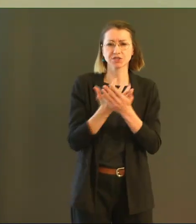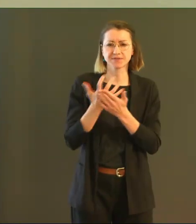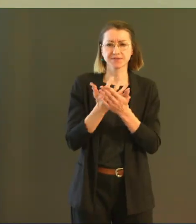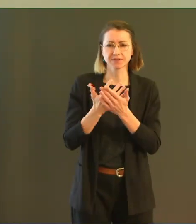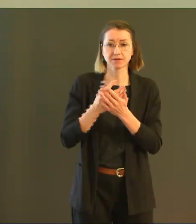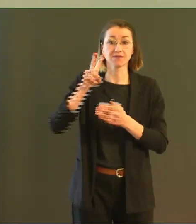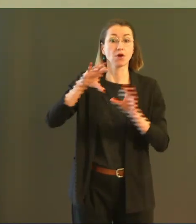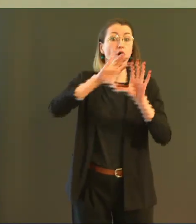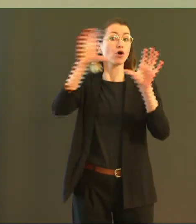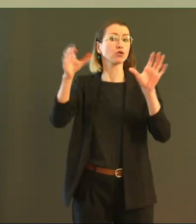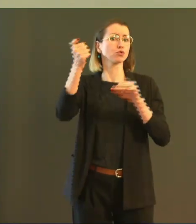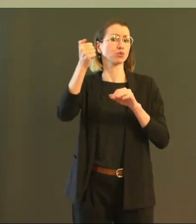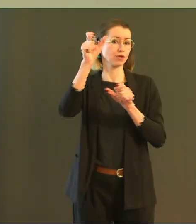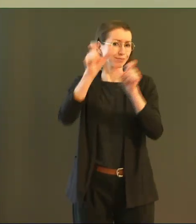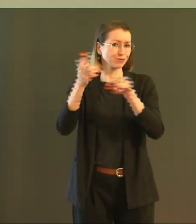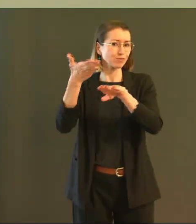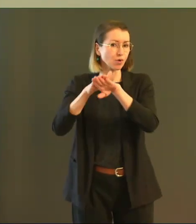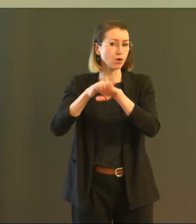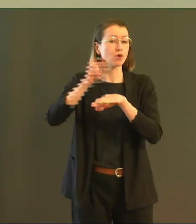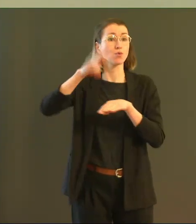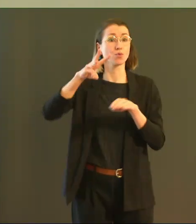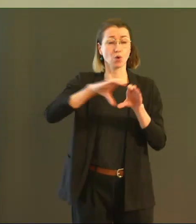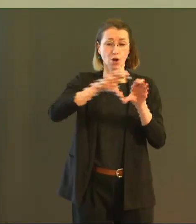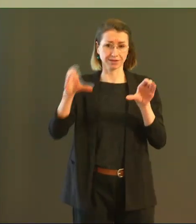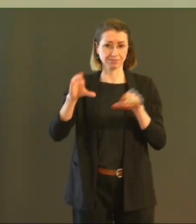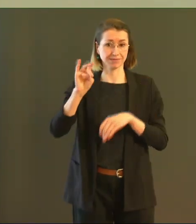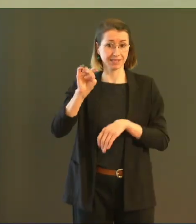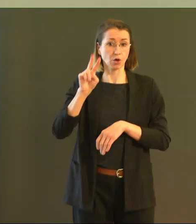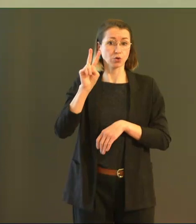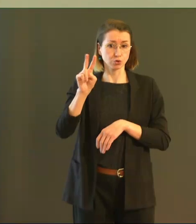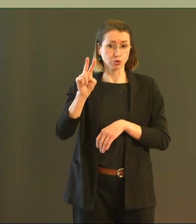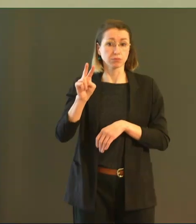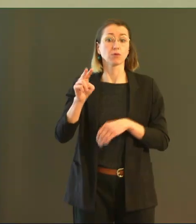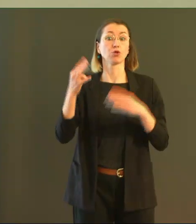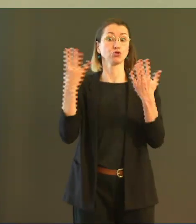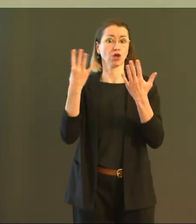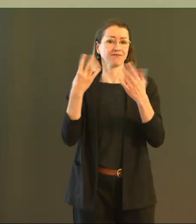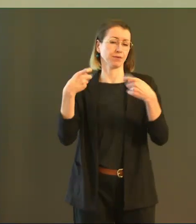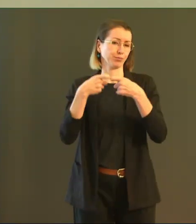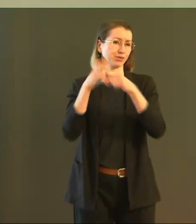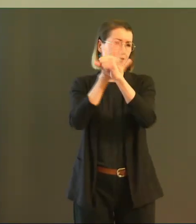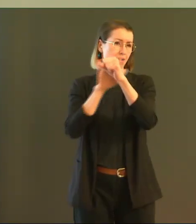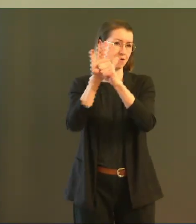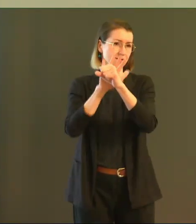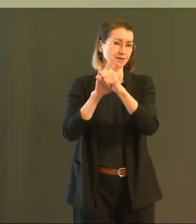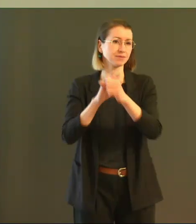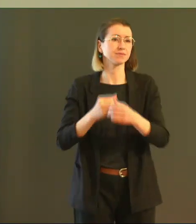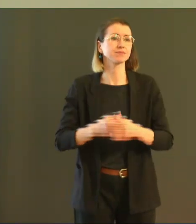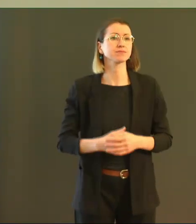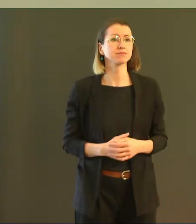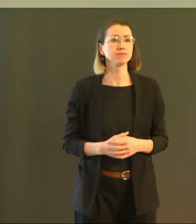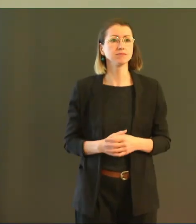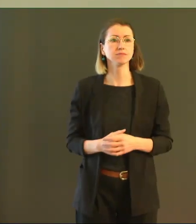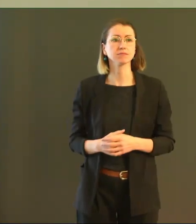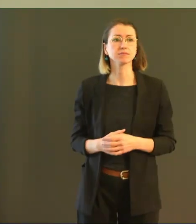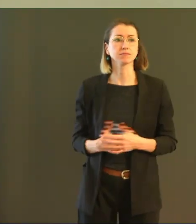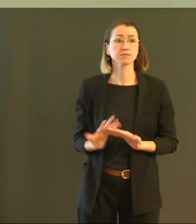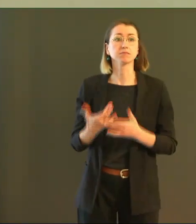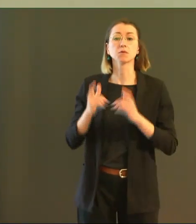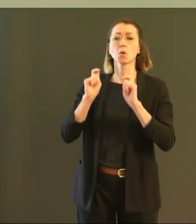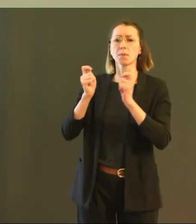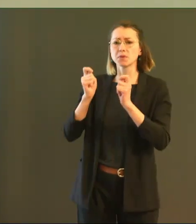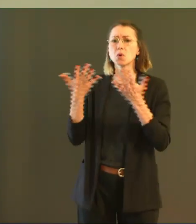wallonie et 9 à bruxelles dans la répartition entre les hôpitaux et les maisons de repos on note que des maisons